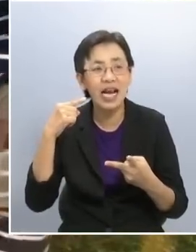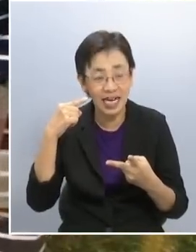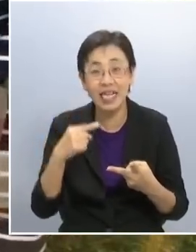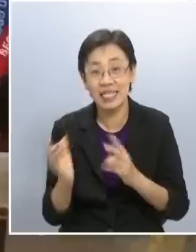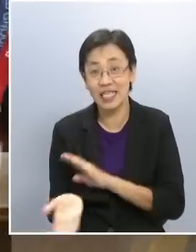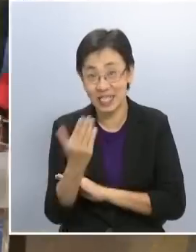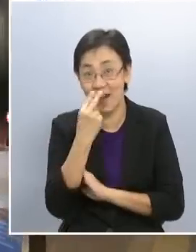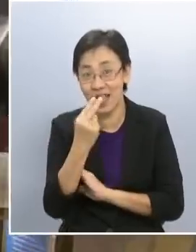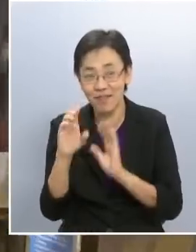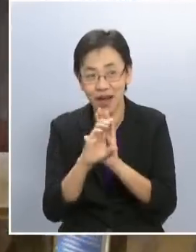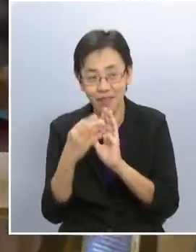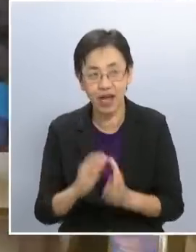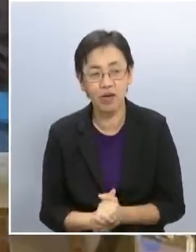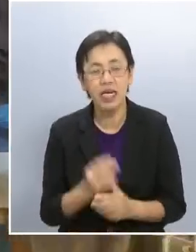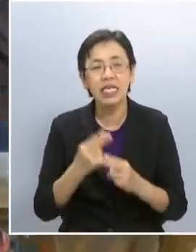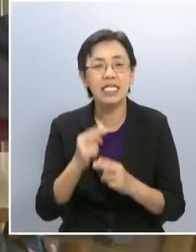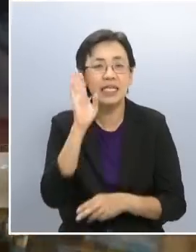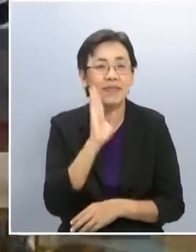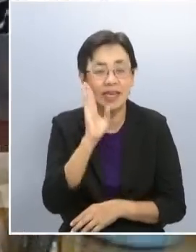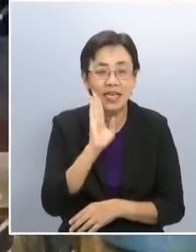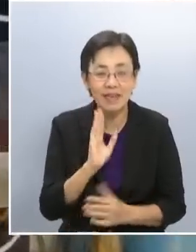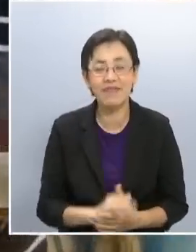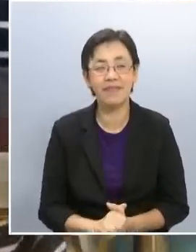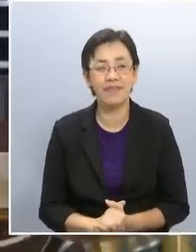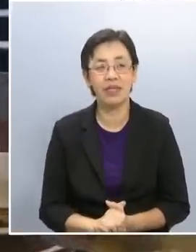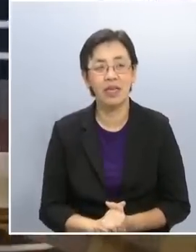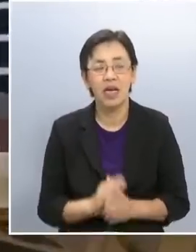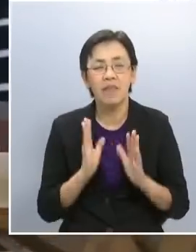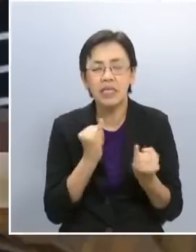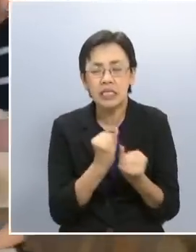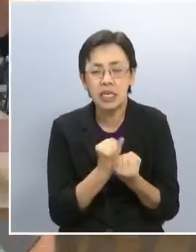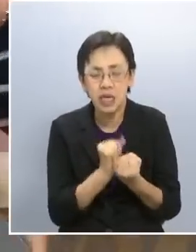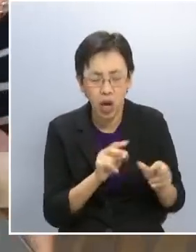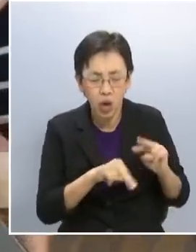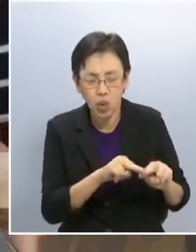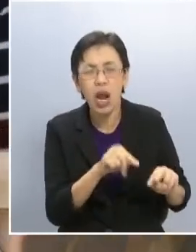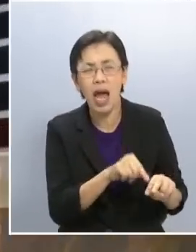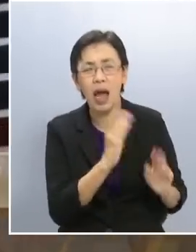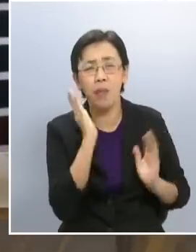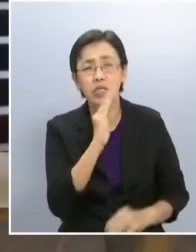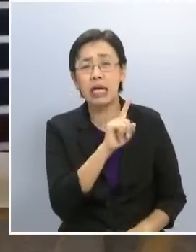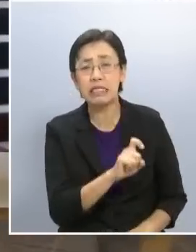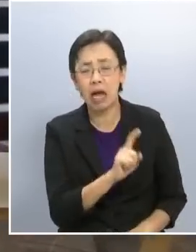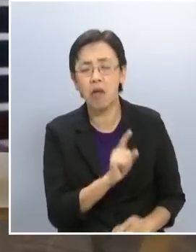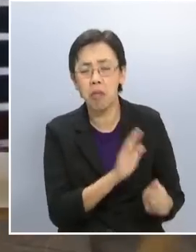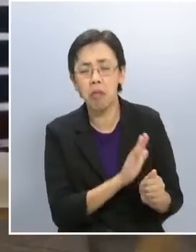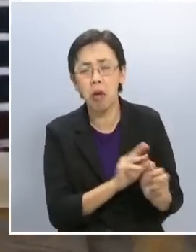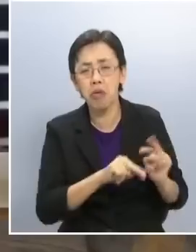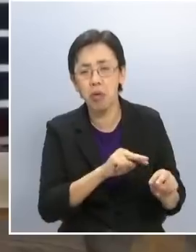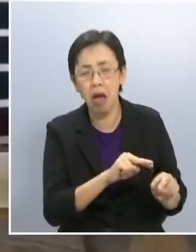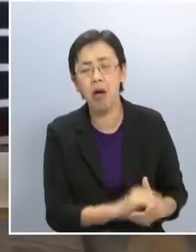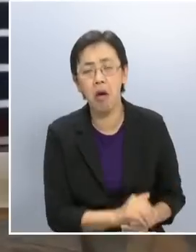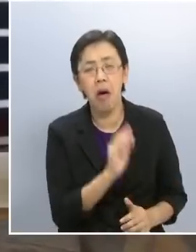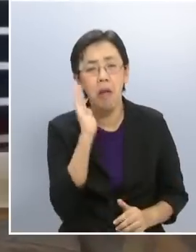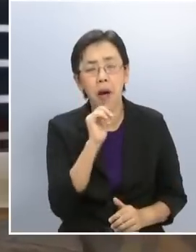พนี่แหละพี่น้ำตาลก็เป็นผู้ที่ใกล้ชิดดูแลกับน้องเนี่ยนะฮะเพราะด้วยความเคารพน้องพ่อแม่